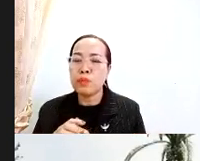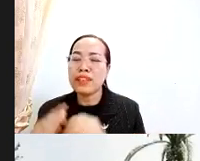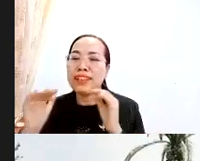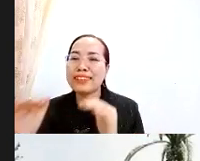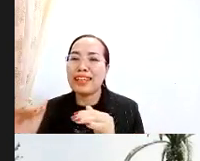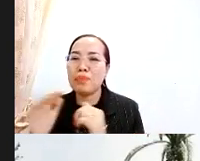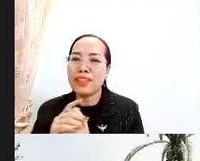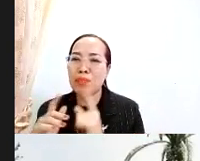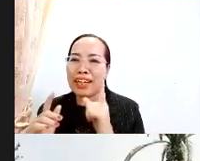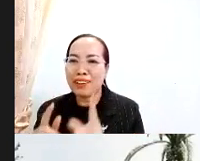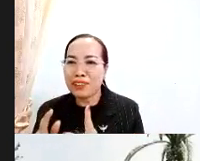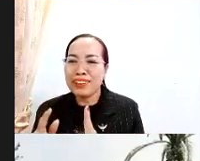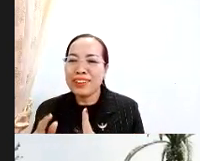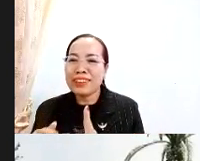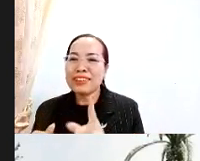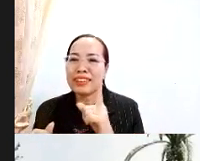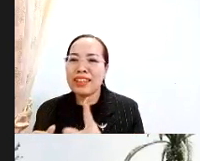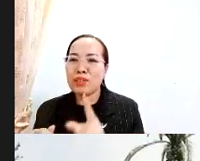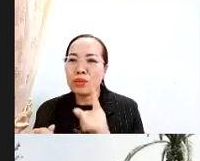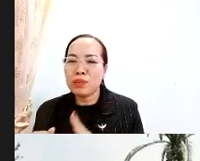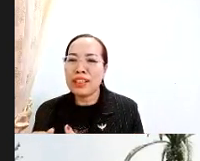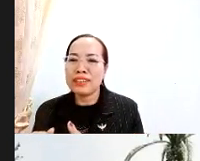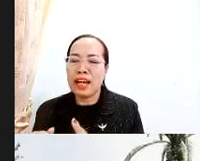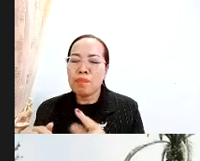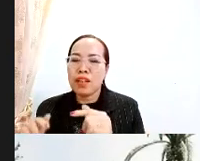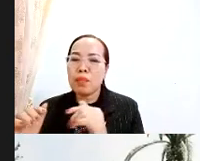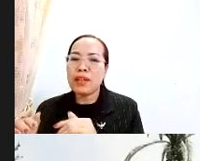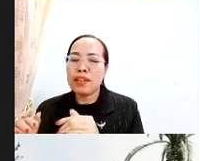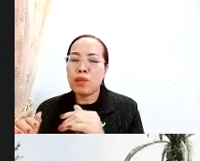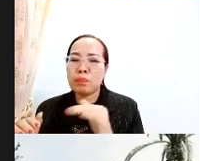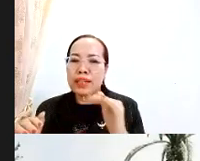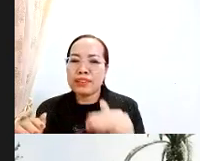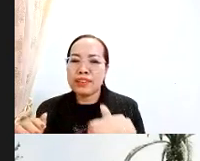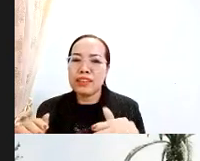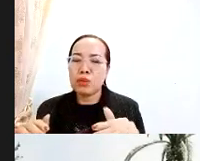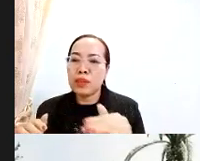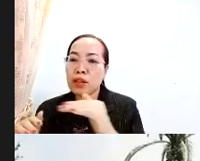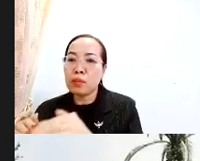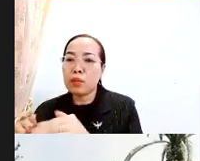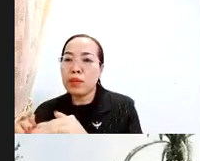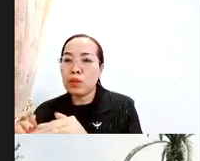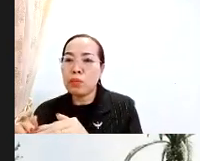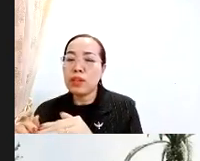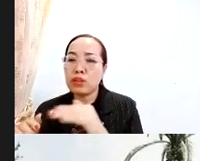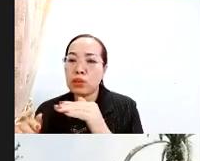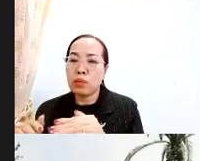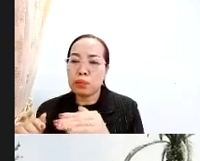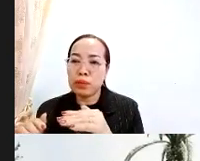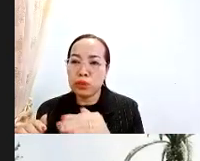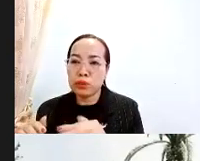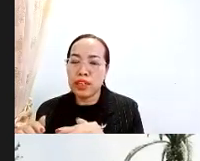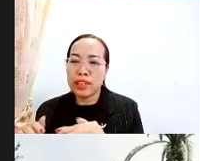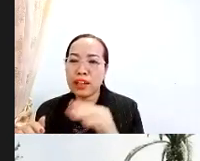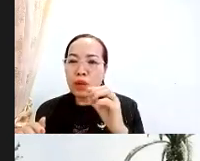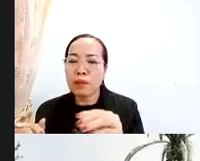chấm nọp tô mỹ khơi tại imperial một nẹt cột cứ sợ tray lộ sụp tia chả nó pe đã quạt para chơi nó sụp tia còn nó thua tô mỹ quạt tụ ban